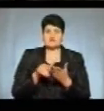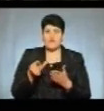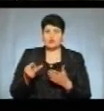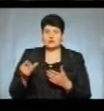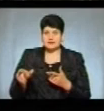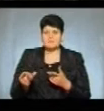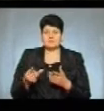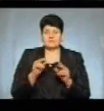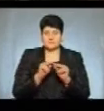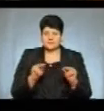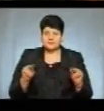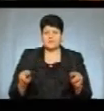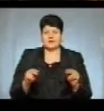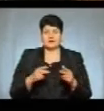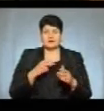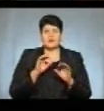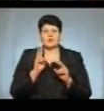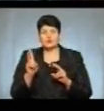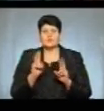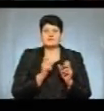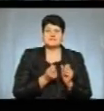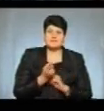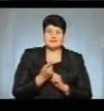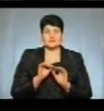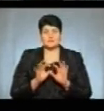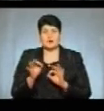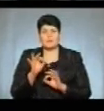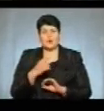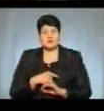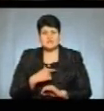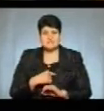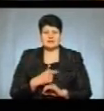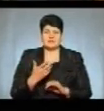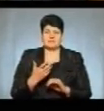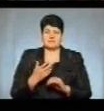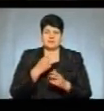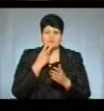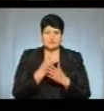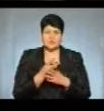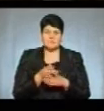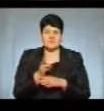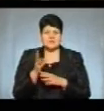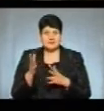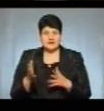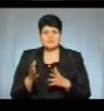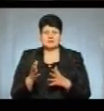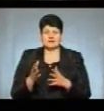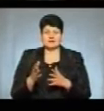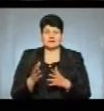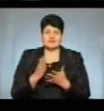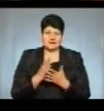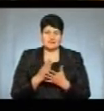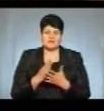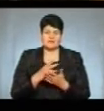хто вони, звідки. І волонтери розповідають про себе. На стіні видно презентацію, також, тобто, є